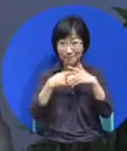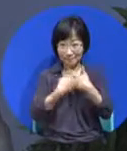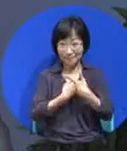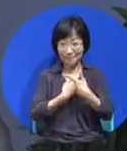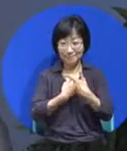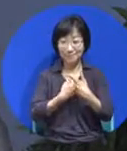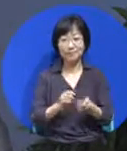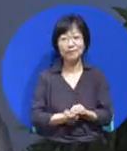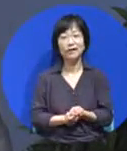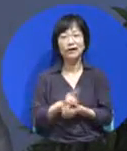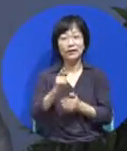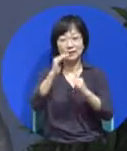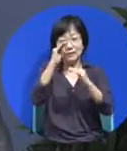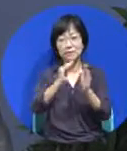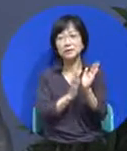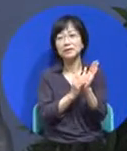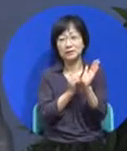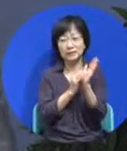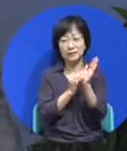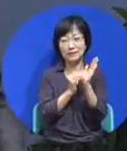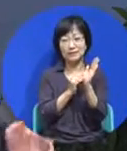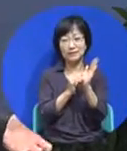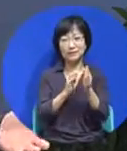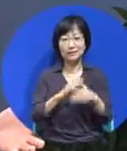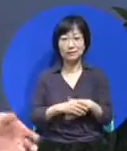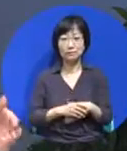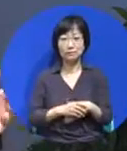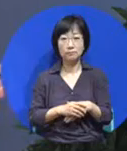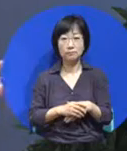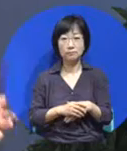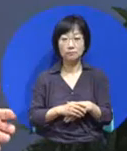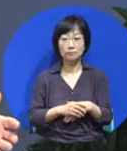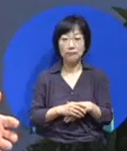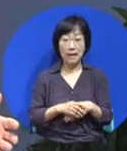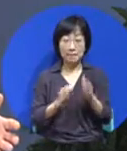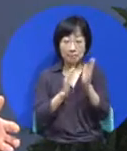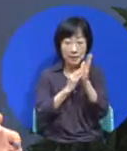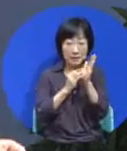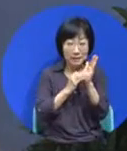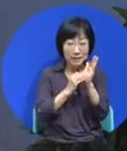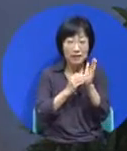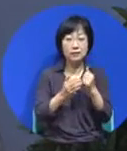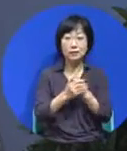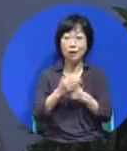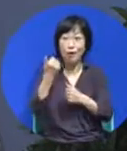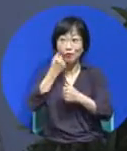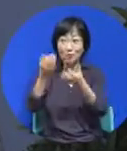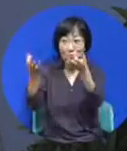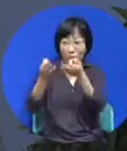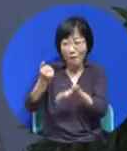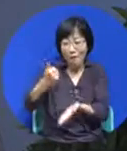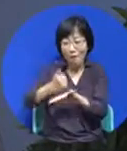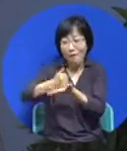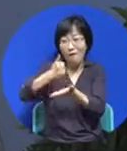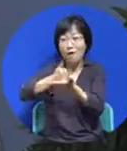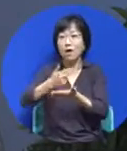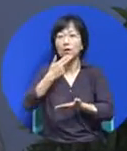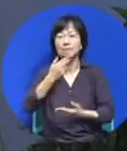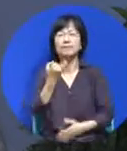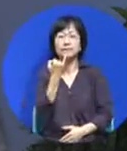이건 비밀입니다. And this is a mystery. 그래서 누가 안 알아줘도 괜찮아요. 비밀이니까요. And it's alright even if no one recognizes you because you have this